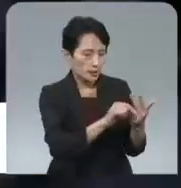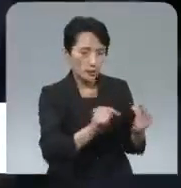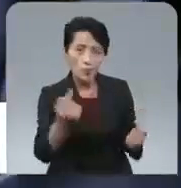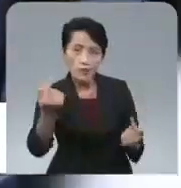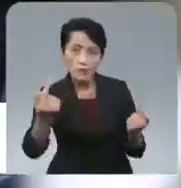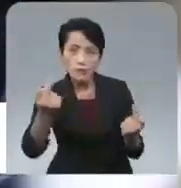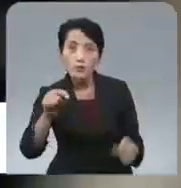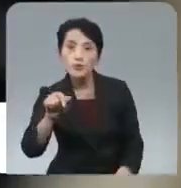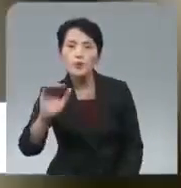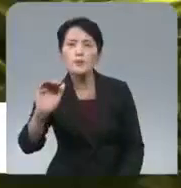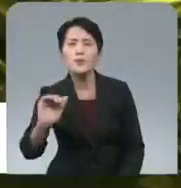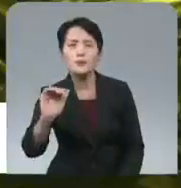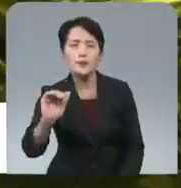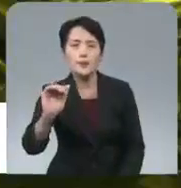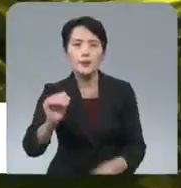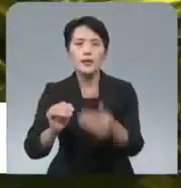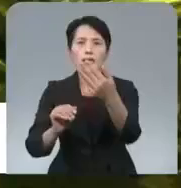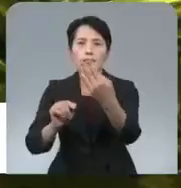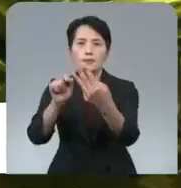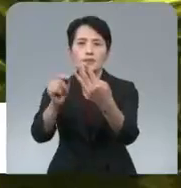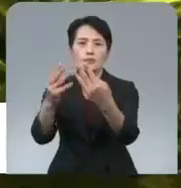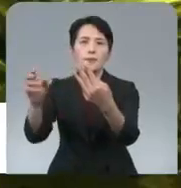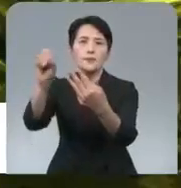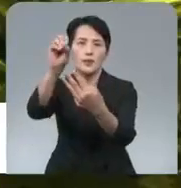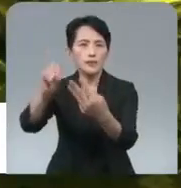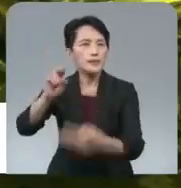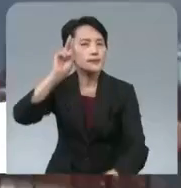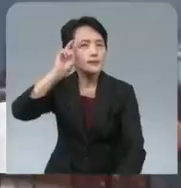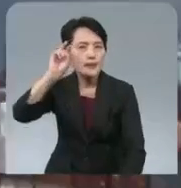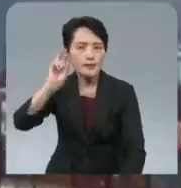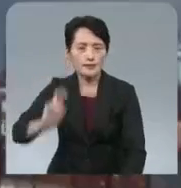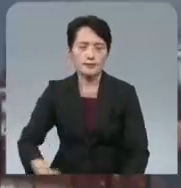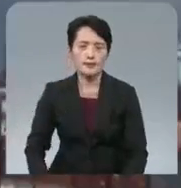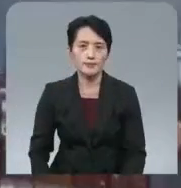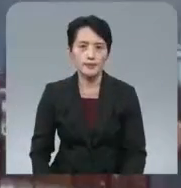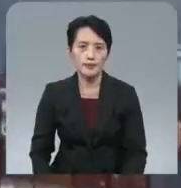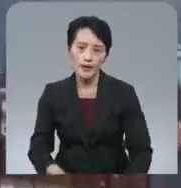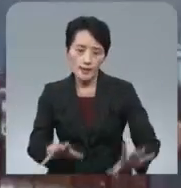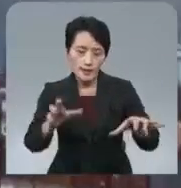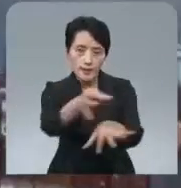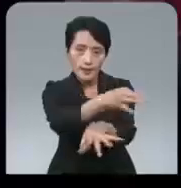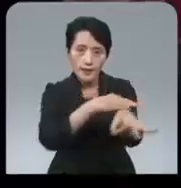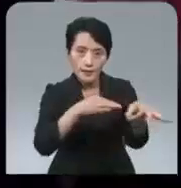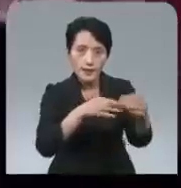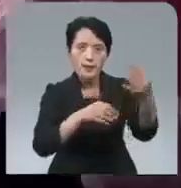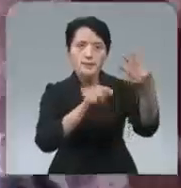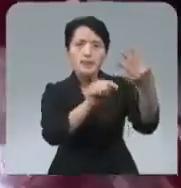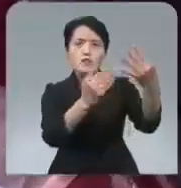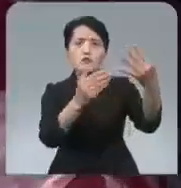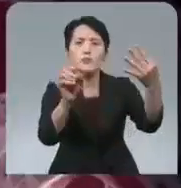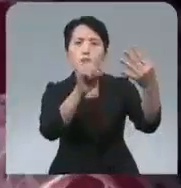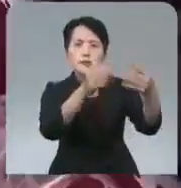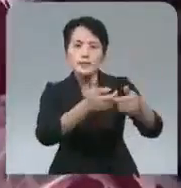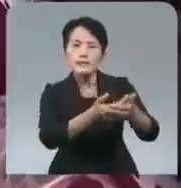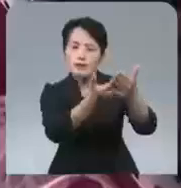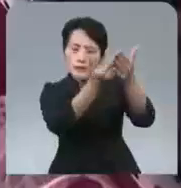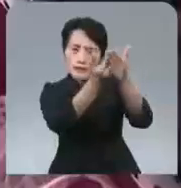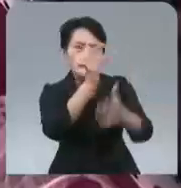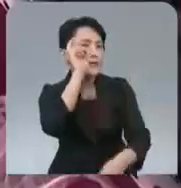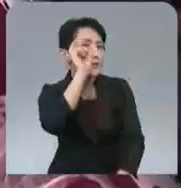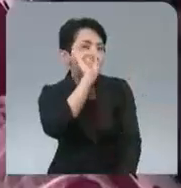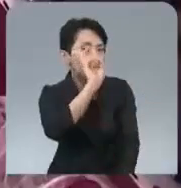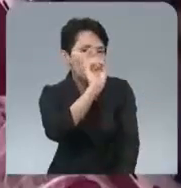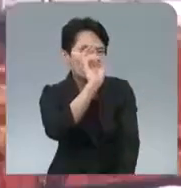Hàn Quốc imf đã hạ triển vọng tăng trưởng kinh tế năm 2021 của các nước phát triển xuống còn 5,2 phần trăm